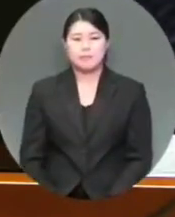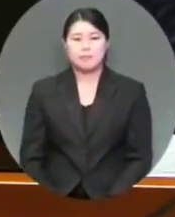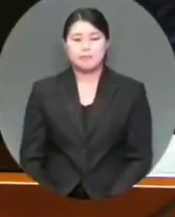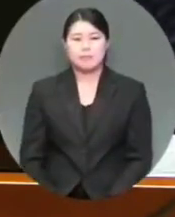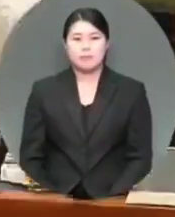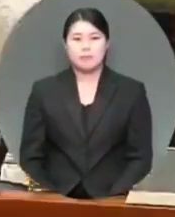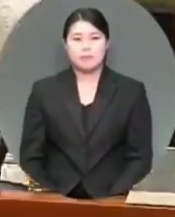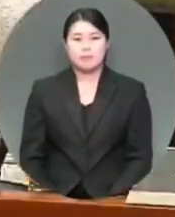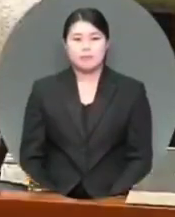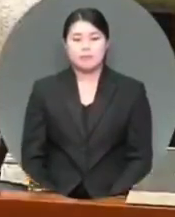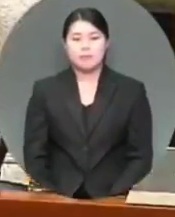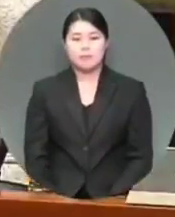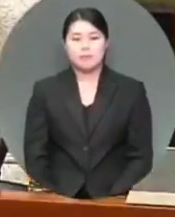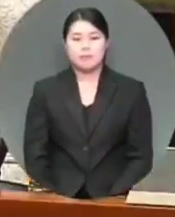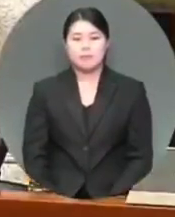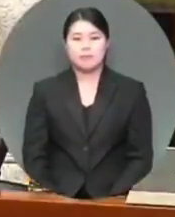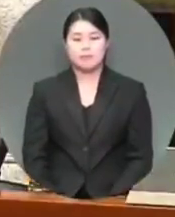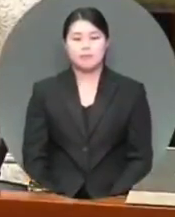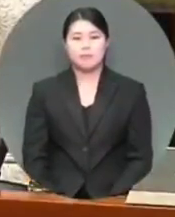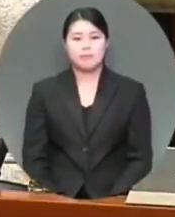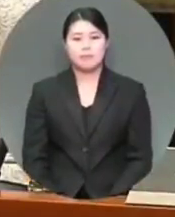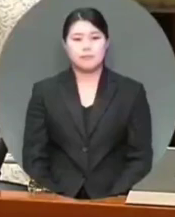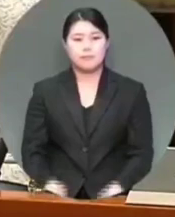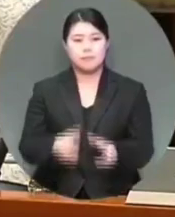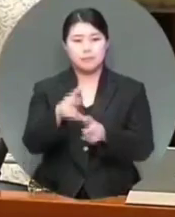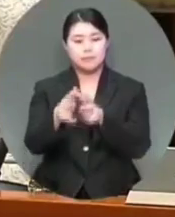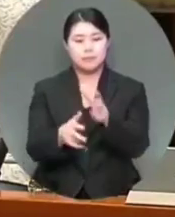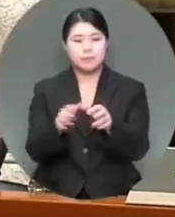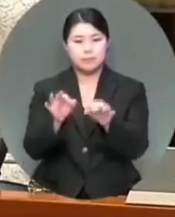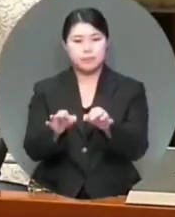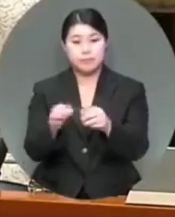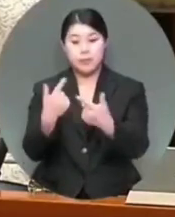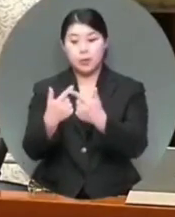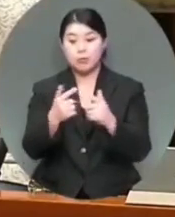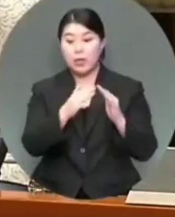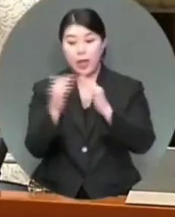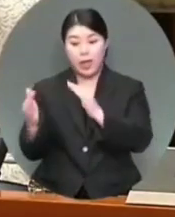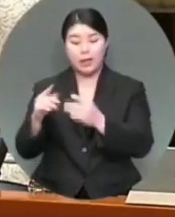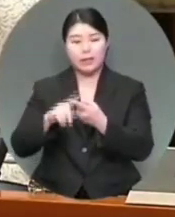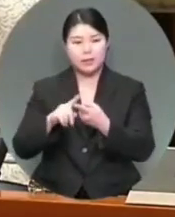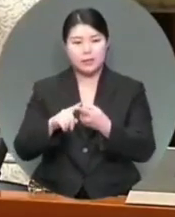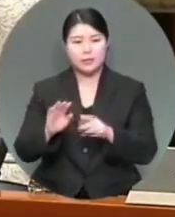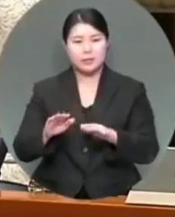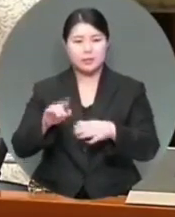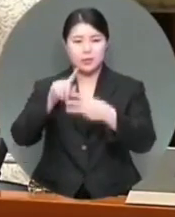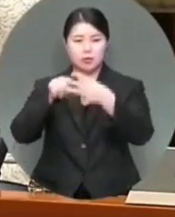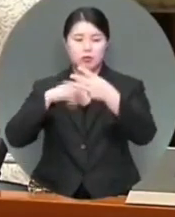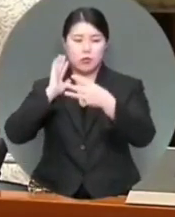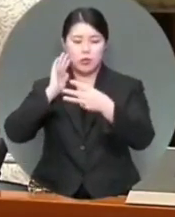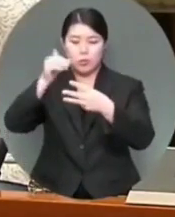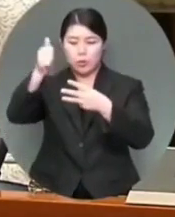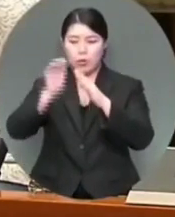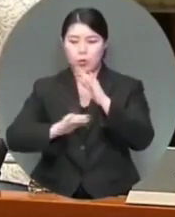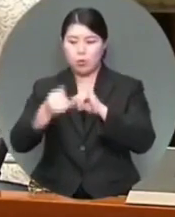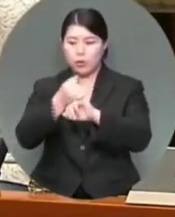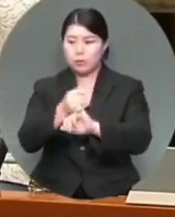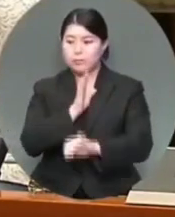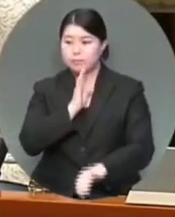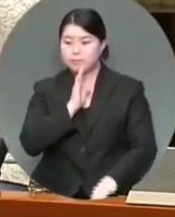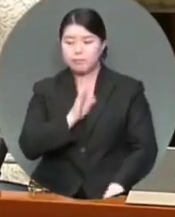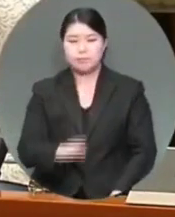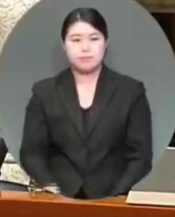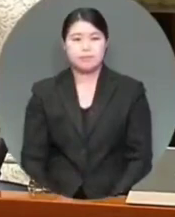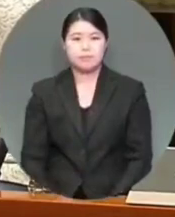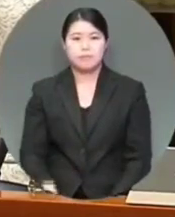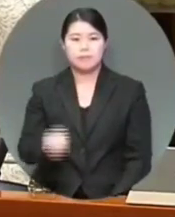저 총리님 산업은행 부산 이전 말입니다. 윤석열 대통령 공약이죠.